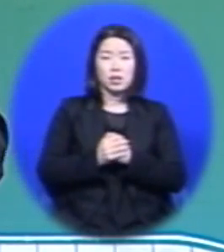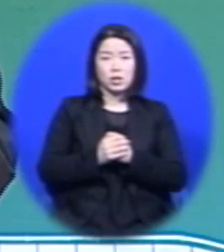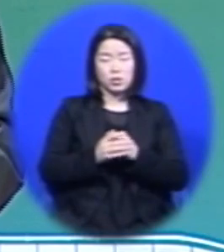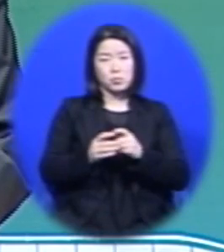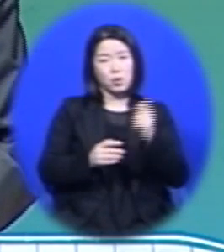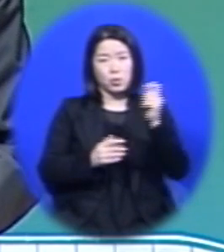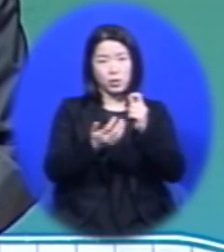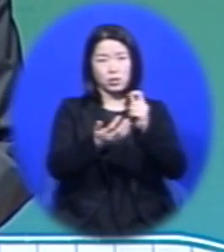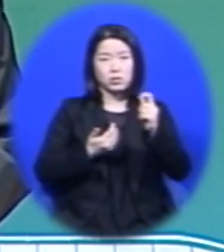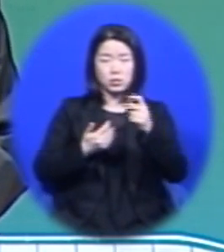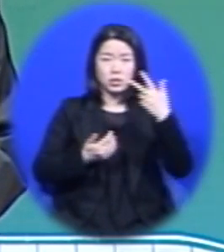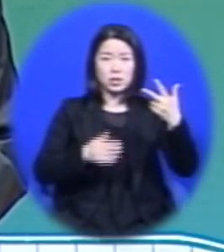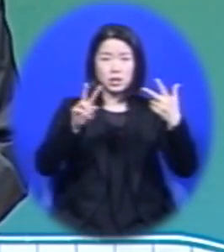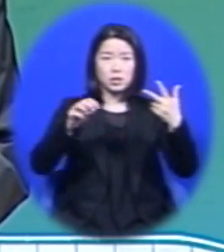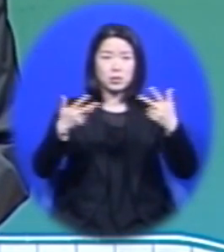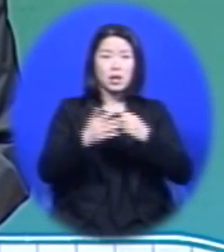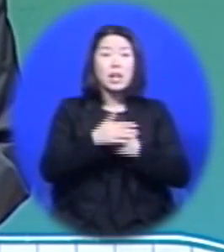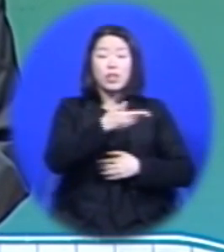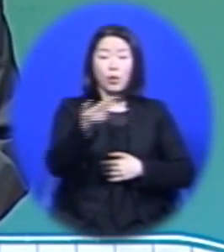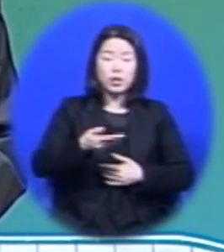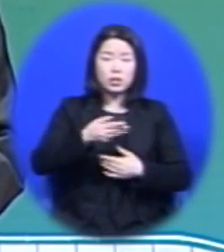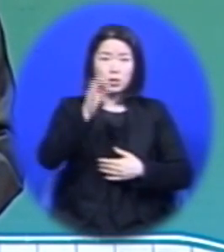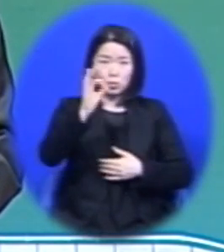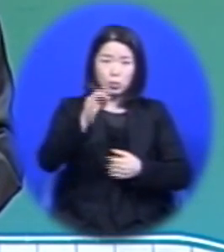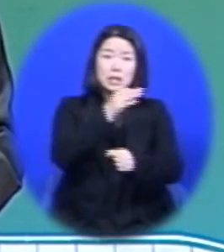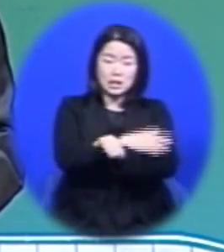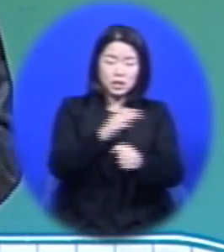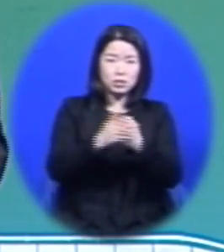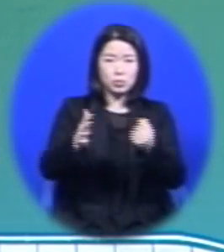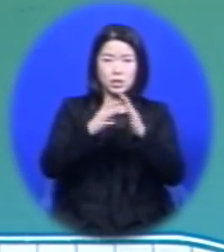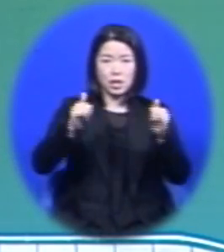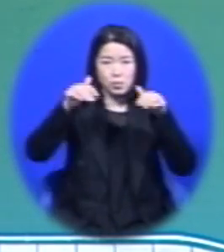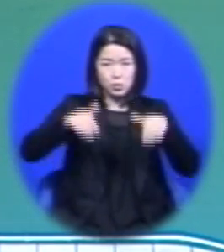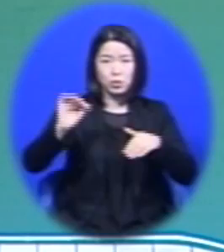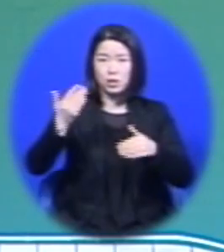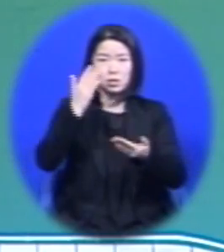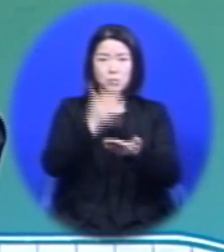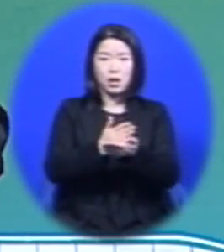고린도전서 7장 23절에 너희는 값으로 사신 것이니 사람들의 종이 되지 말라.